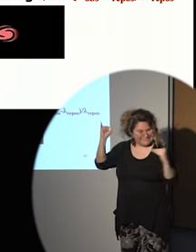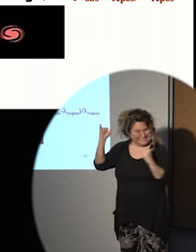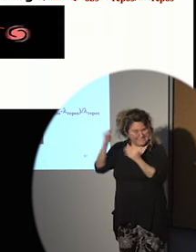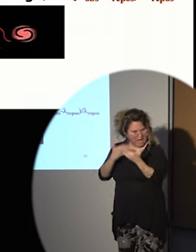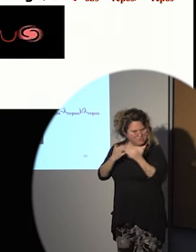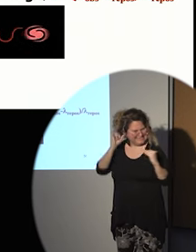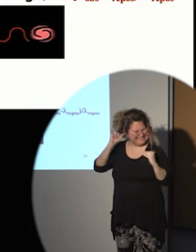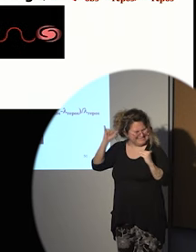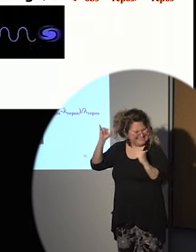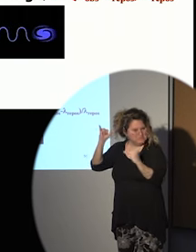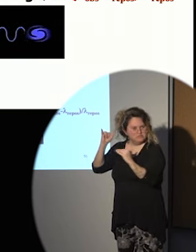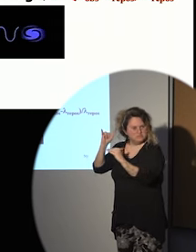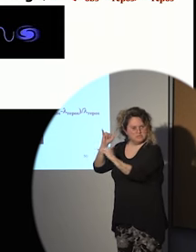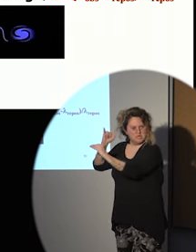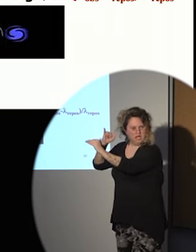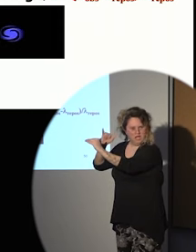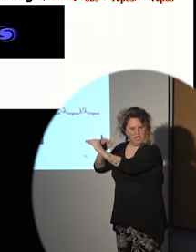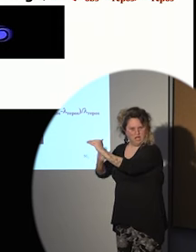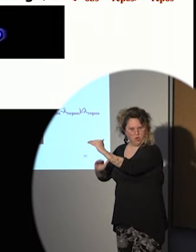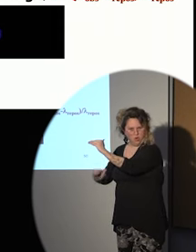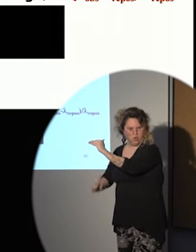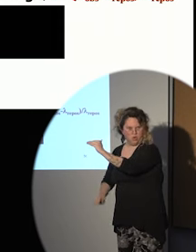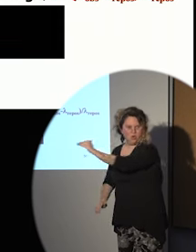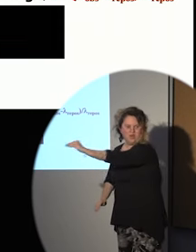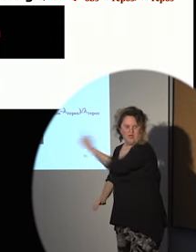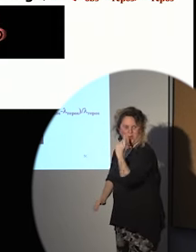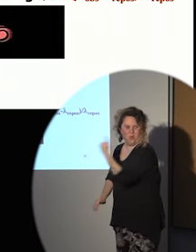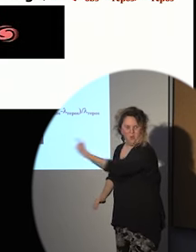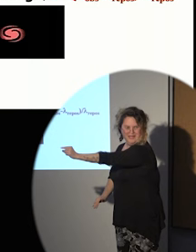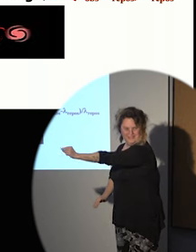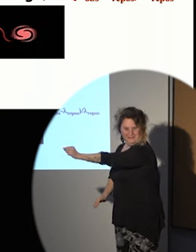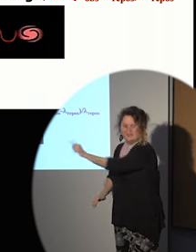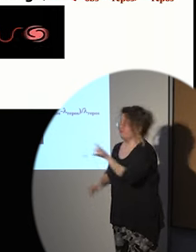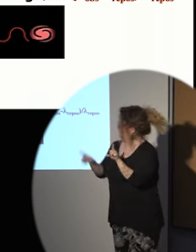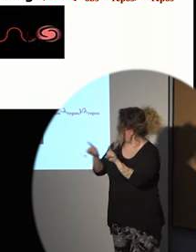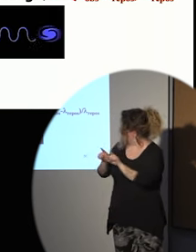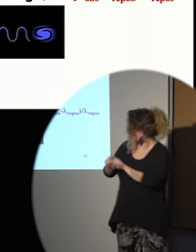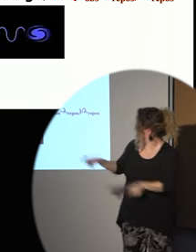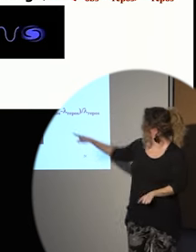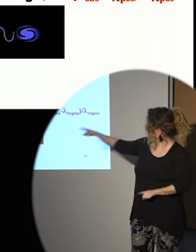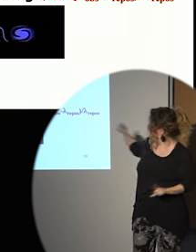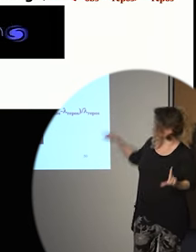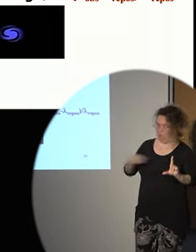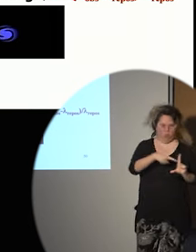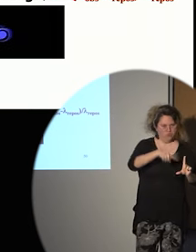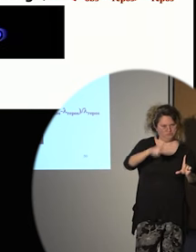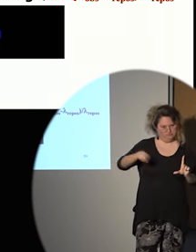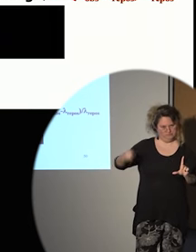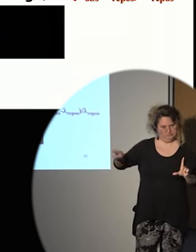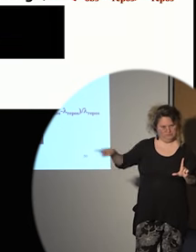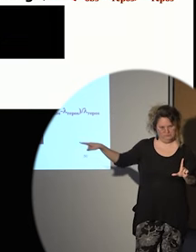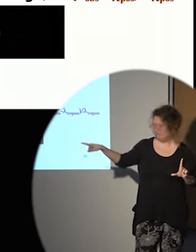C'est exactement la même chose pour les ondes lumineuses. C'est un effet juste des ondes, ça s'appelle le décalage Doppler. Et en fait,